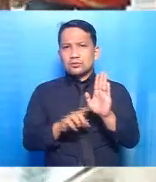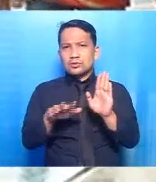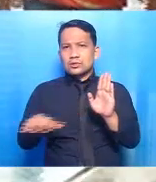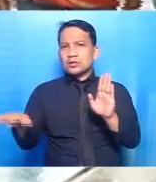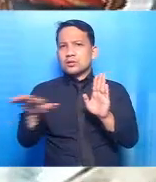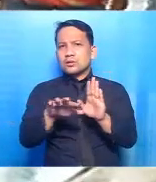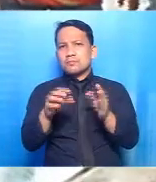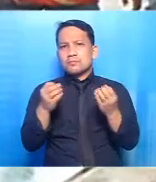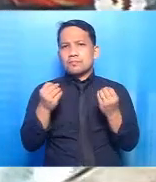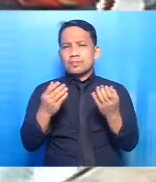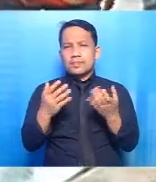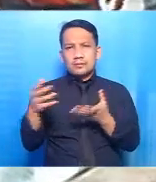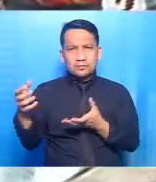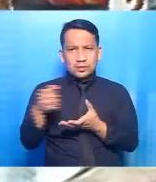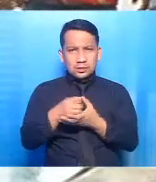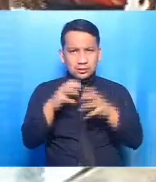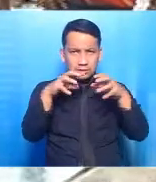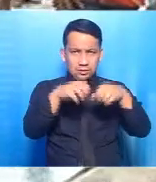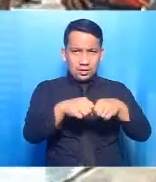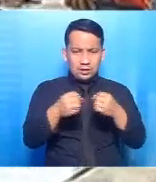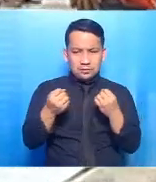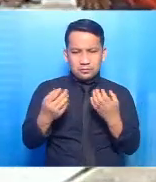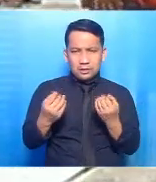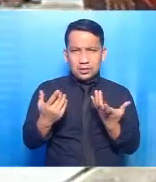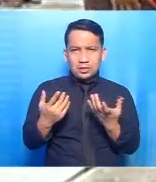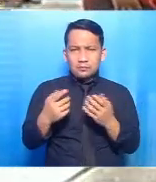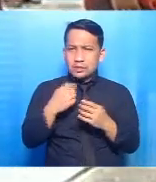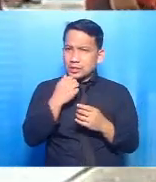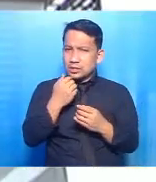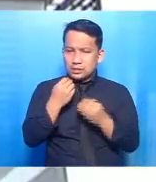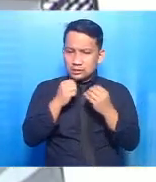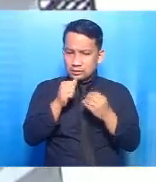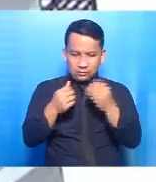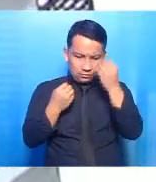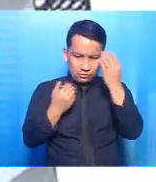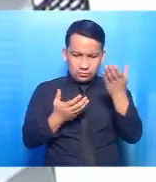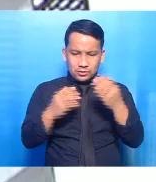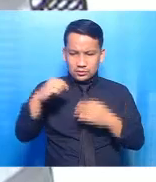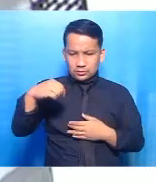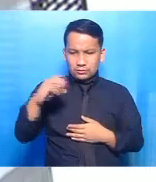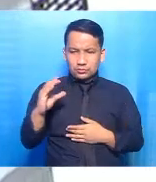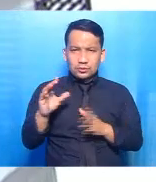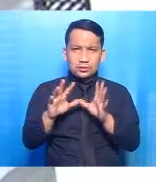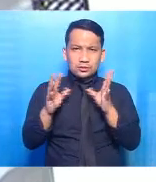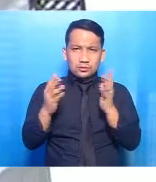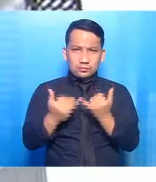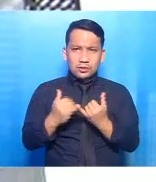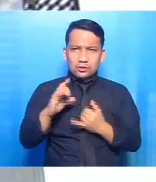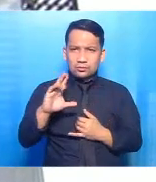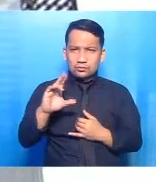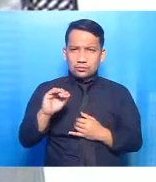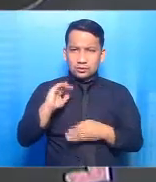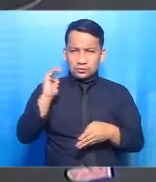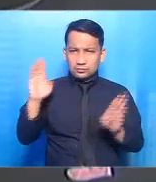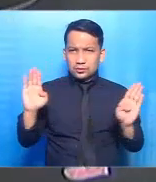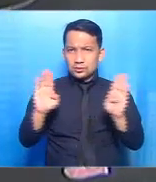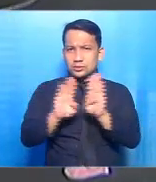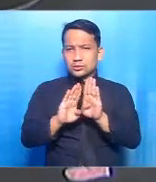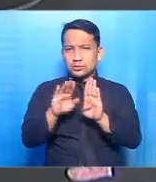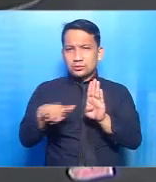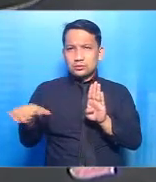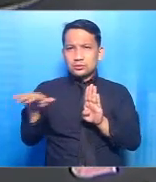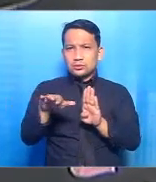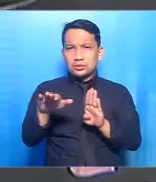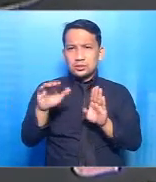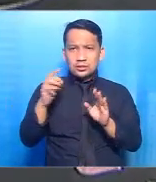ganitong karami nahuli natin, ganitong karami nagbabiolate sa Quezon City. Sa barangay Culiat, ipinasara ng mga otoridad ang